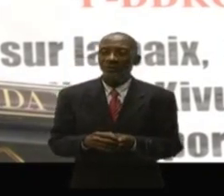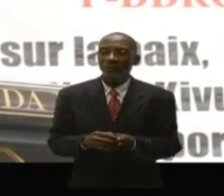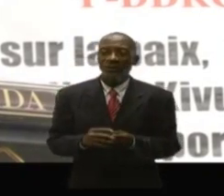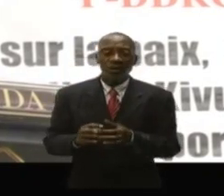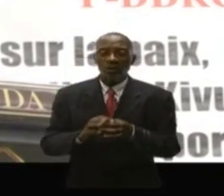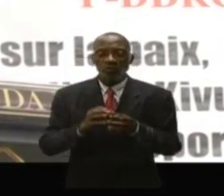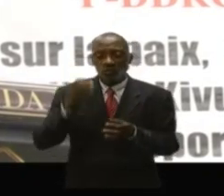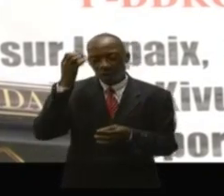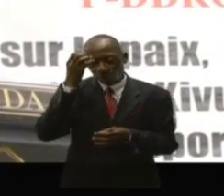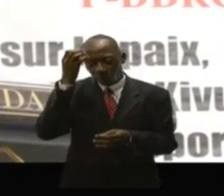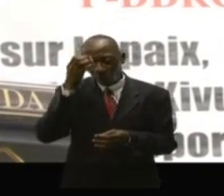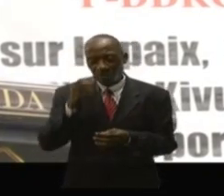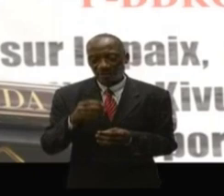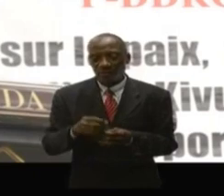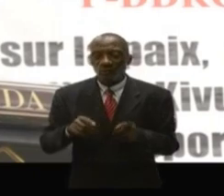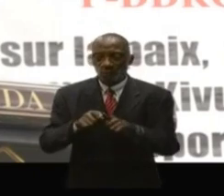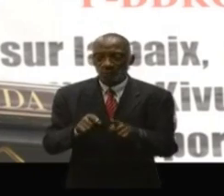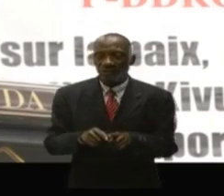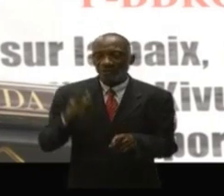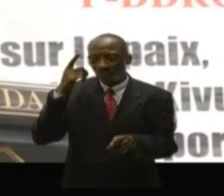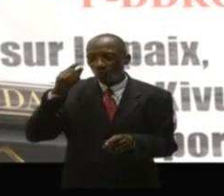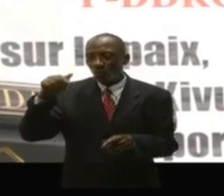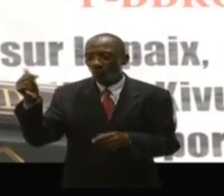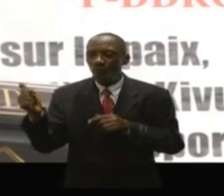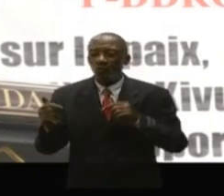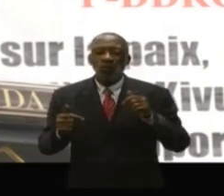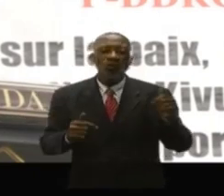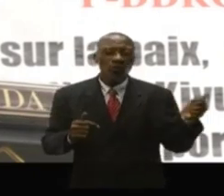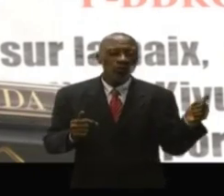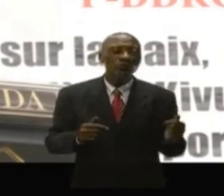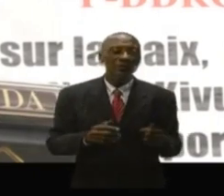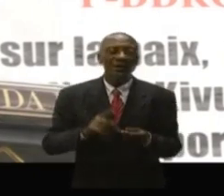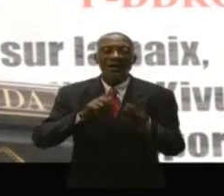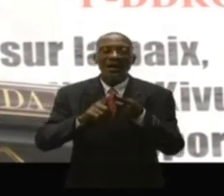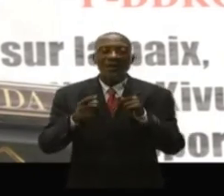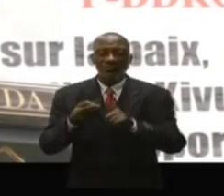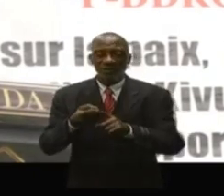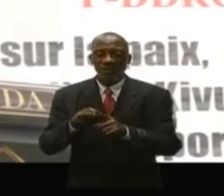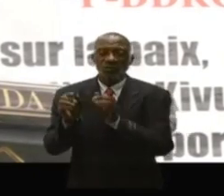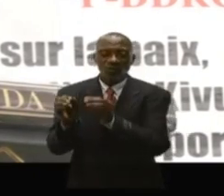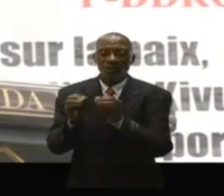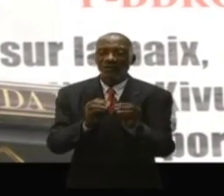soient présentés, traités, présentés aux autorités